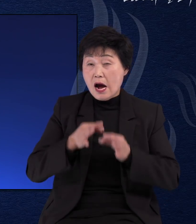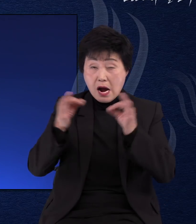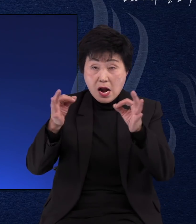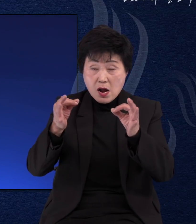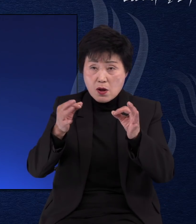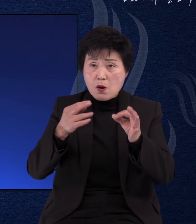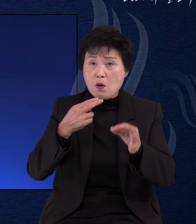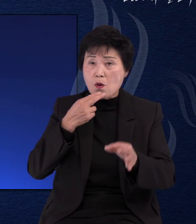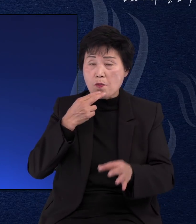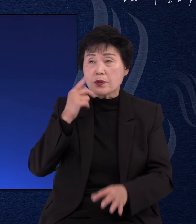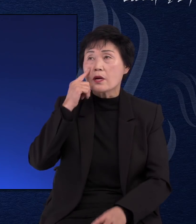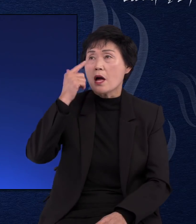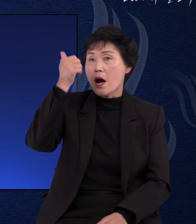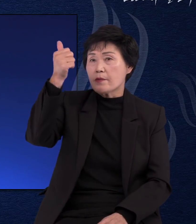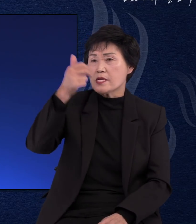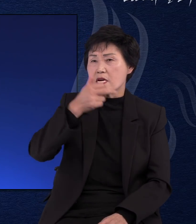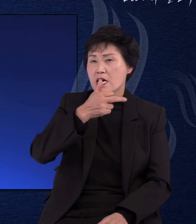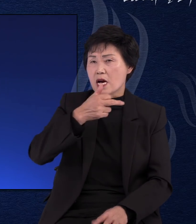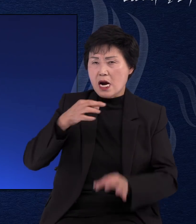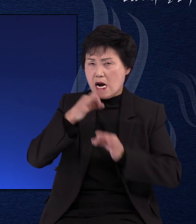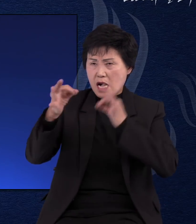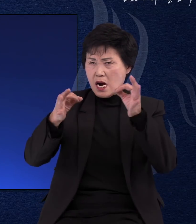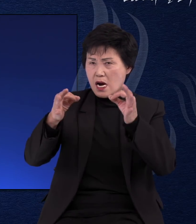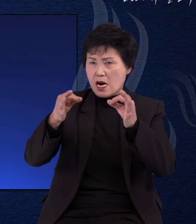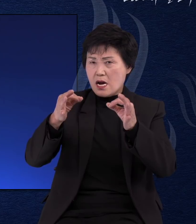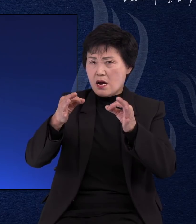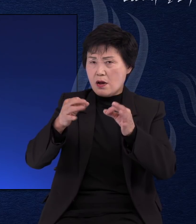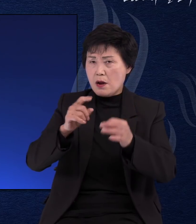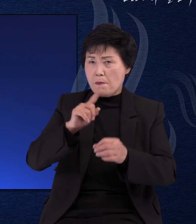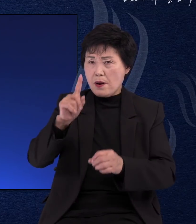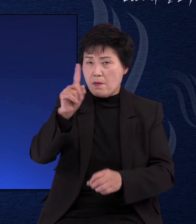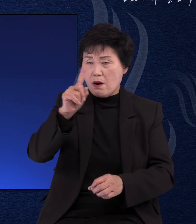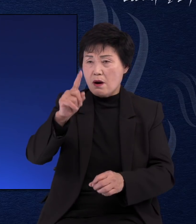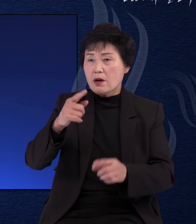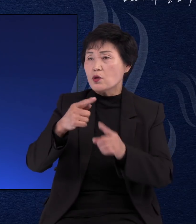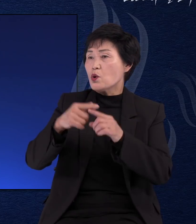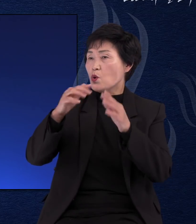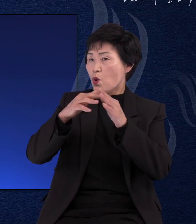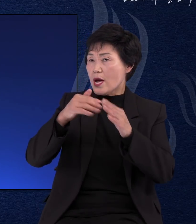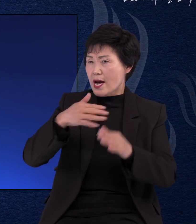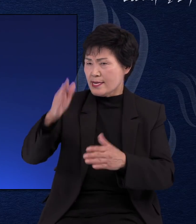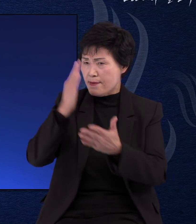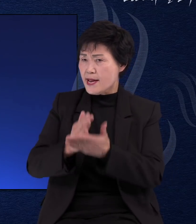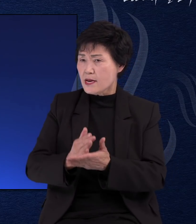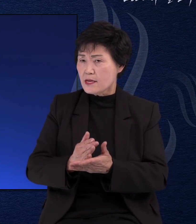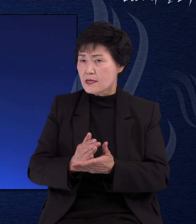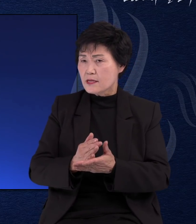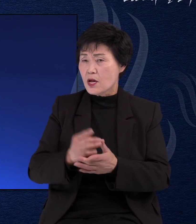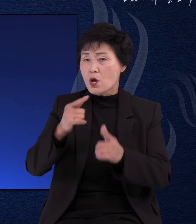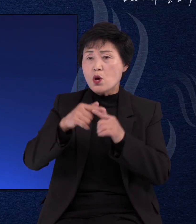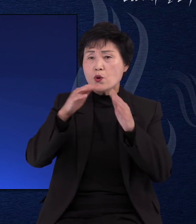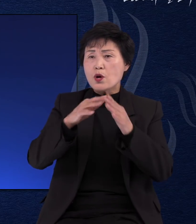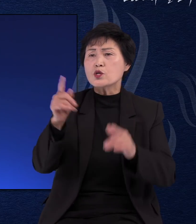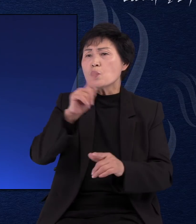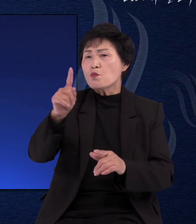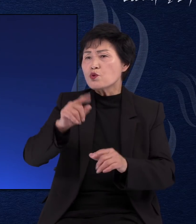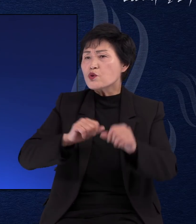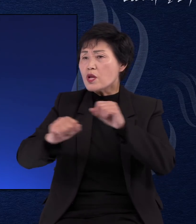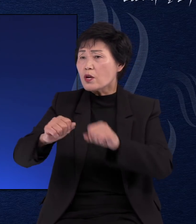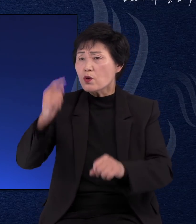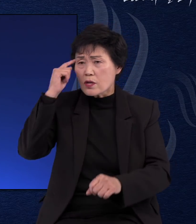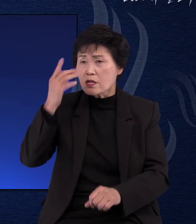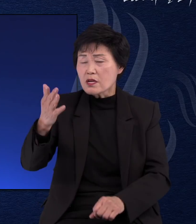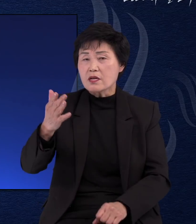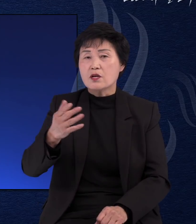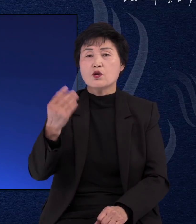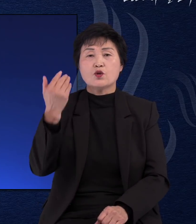소리를 지르면서 이놈 자식 교회 가지 말라니까 교회 가서 무슨 짓을 했냐고 야단을 치십니다. 아버지 왜 그러세요? 아무개